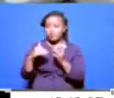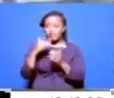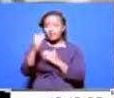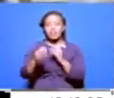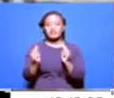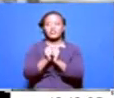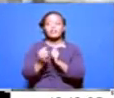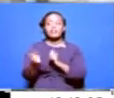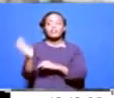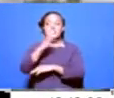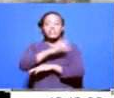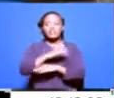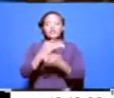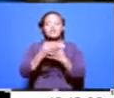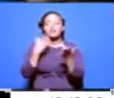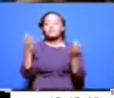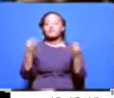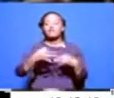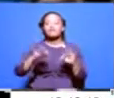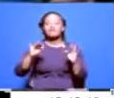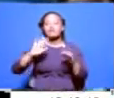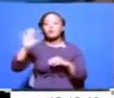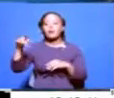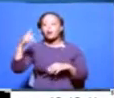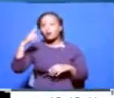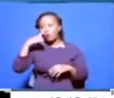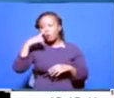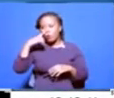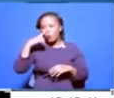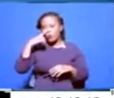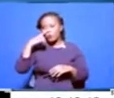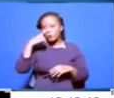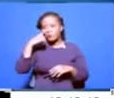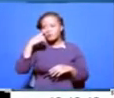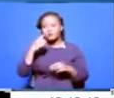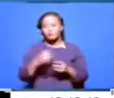kabla ya kupelekwa nyumbani. Jacqueline Masharia, Kurunzi Mashinani.